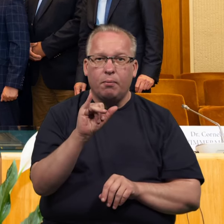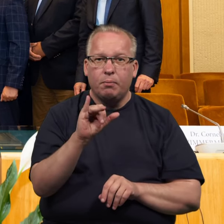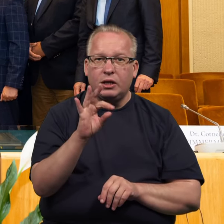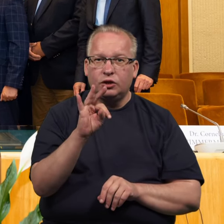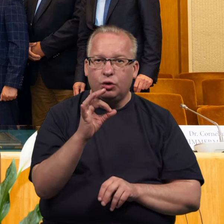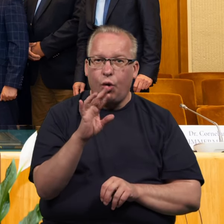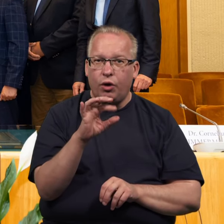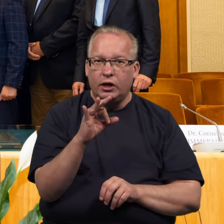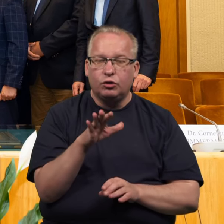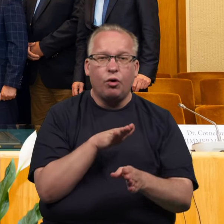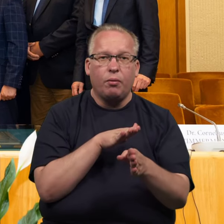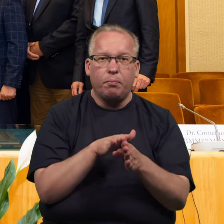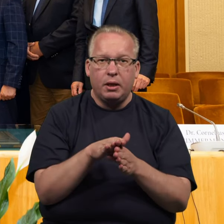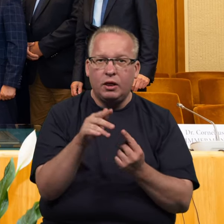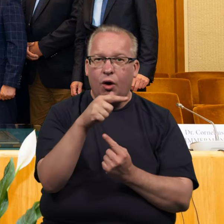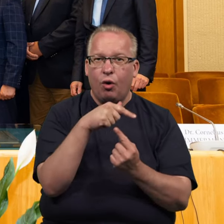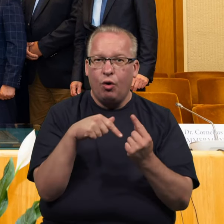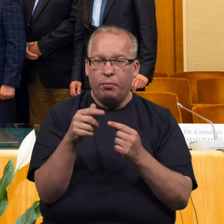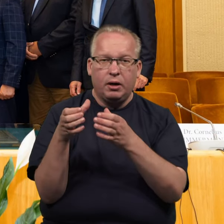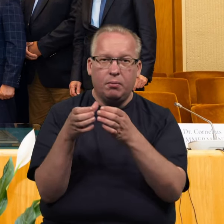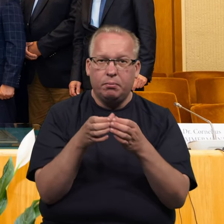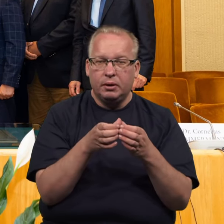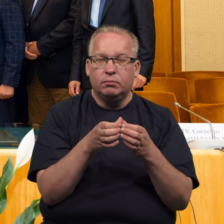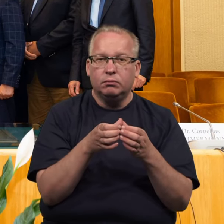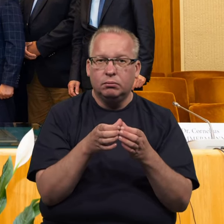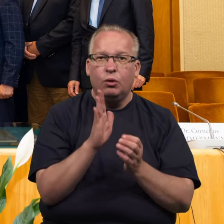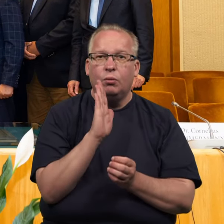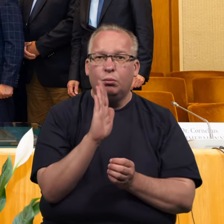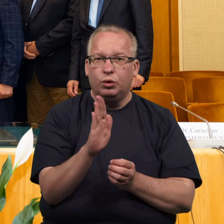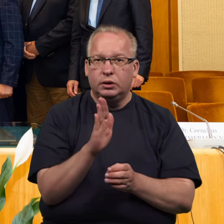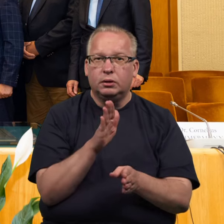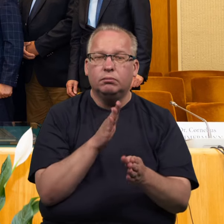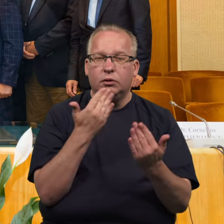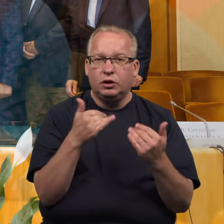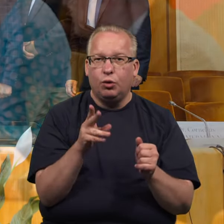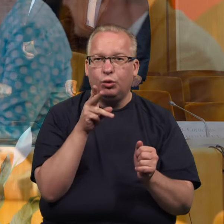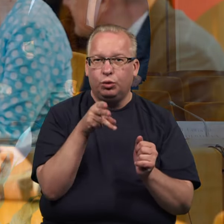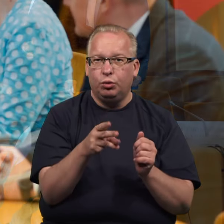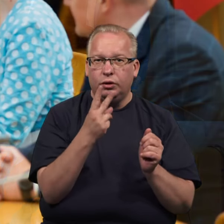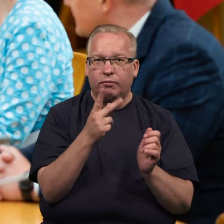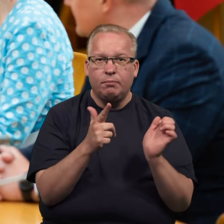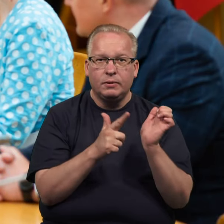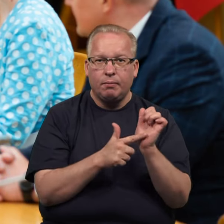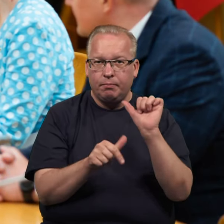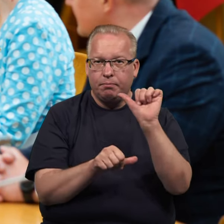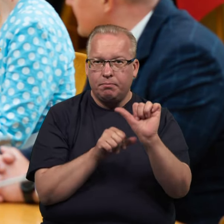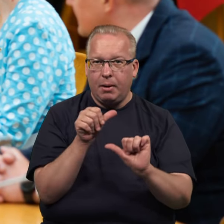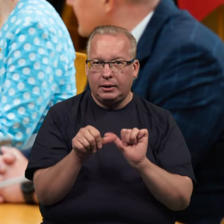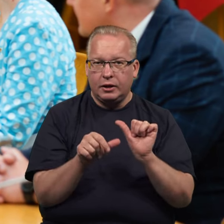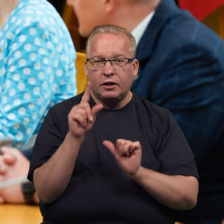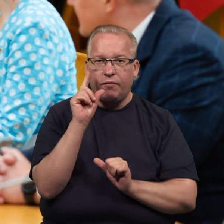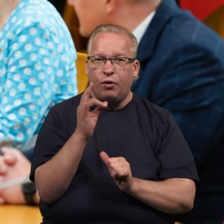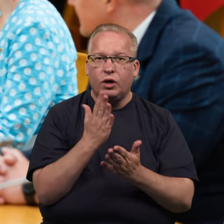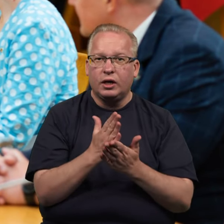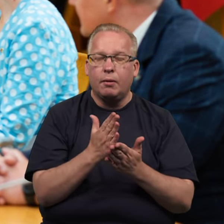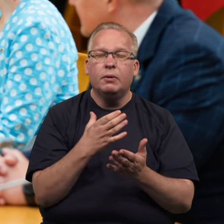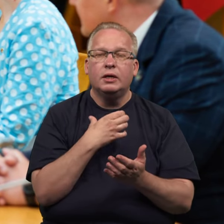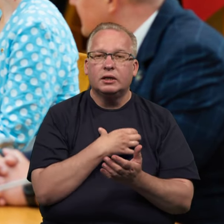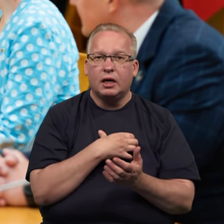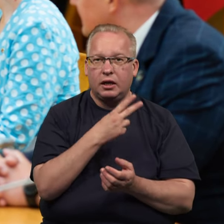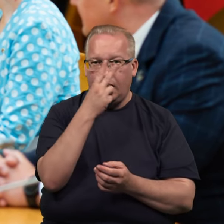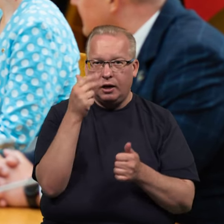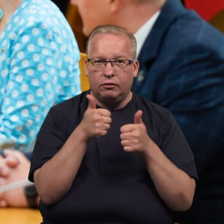teigimu, pilną operacinį pajėgumą brigada įgis 2027 metais. Vokietija yra strateginė